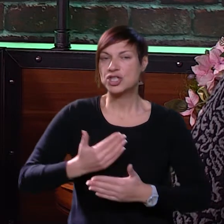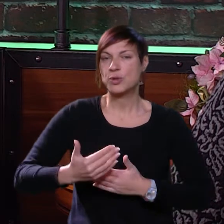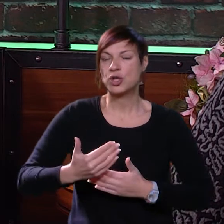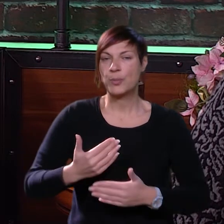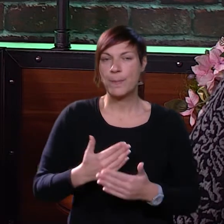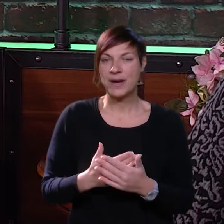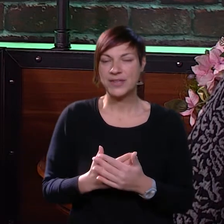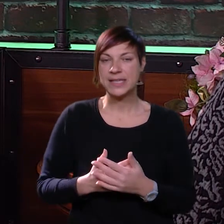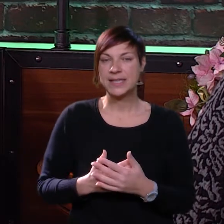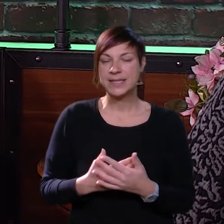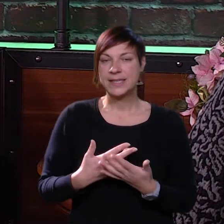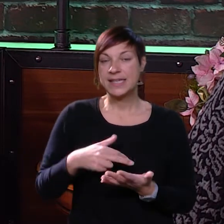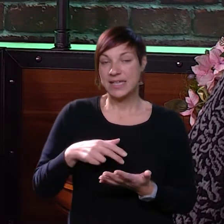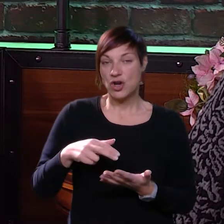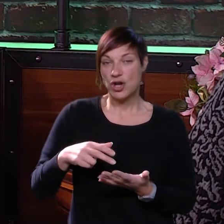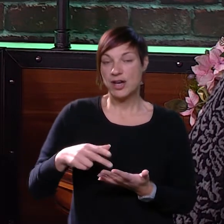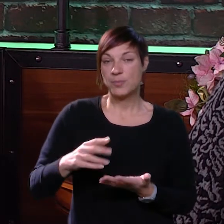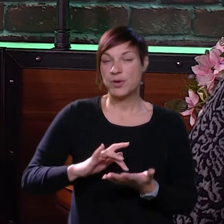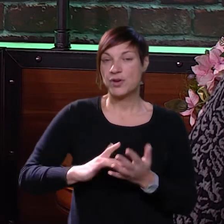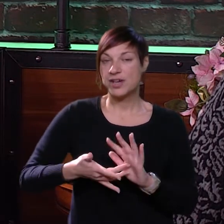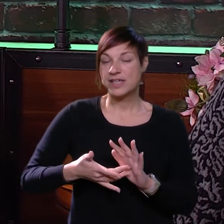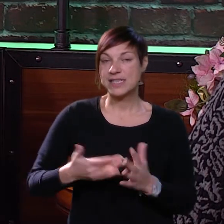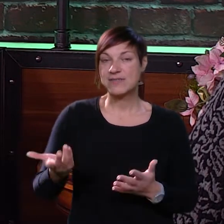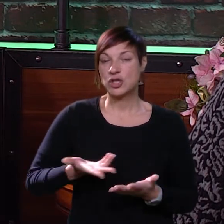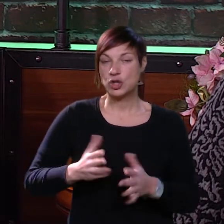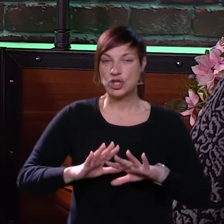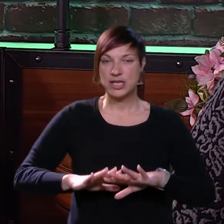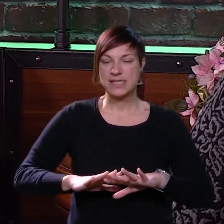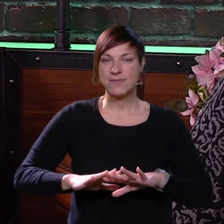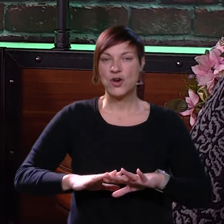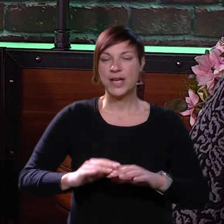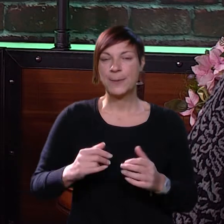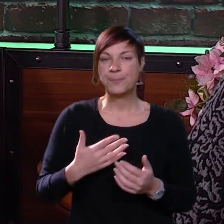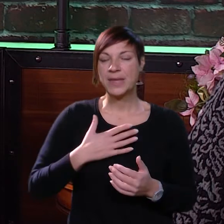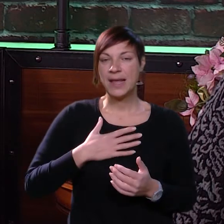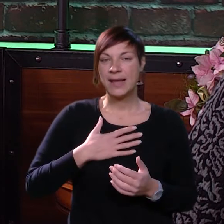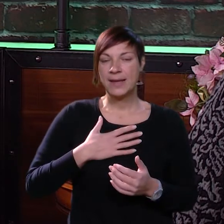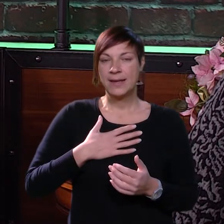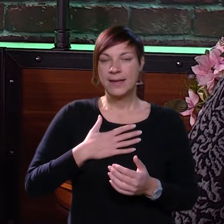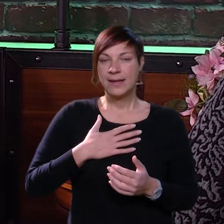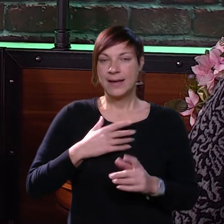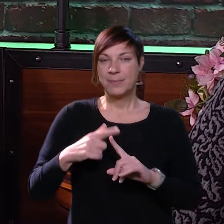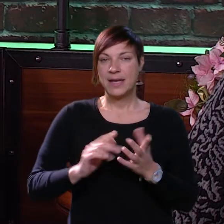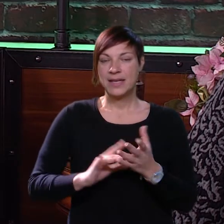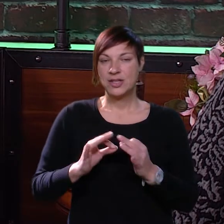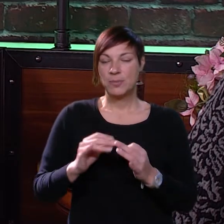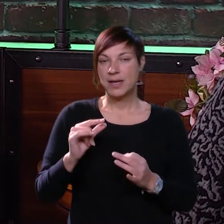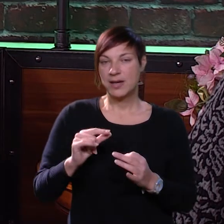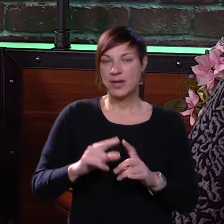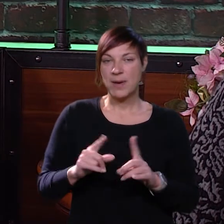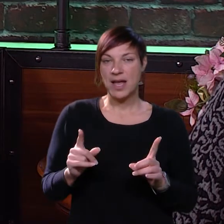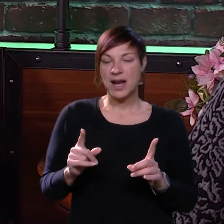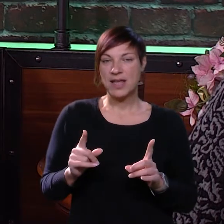kako ćemo to popraviti, i tako korak po korak i sve to dođe na svoje. Nama je doma, kako nam je